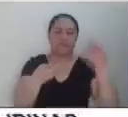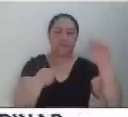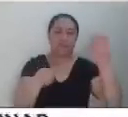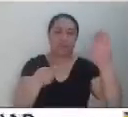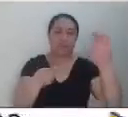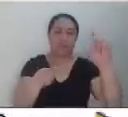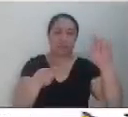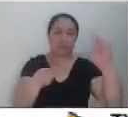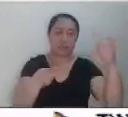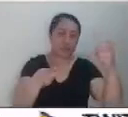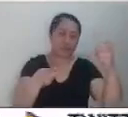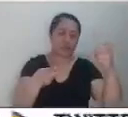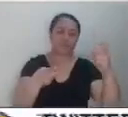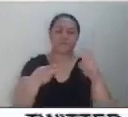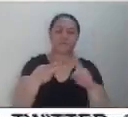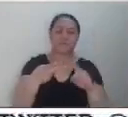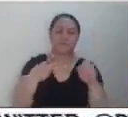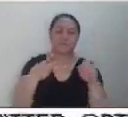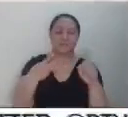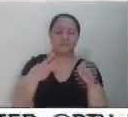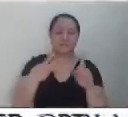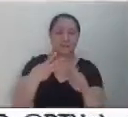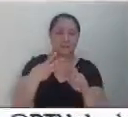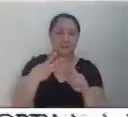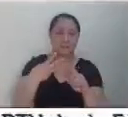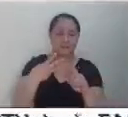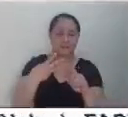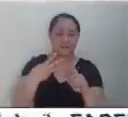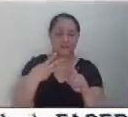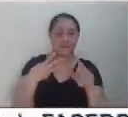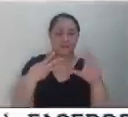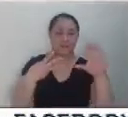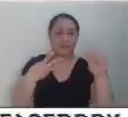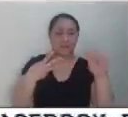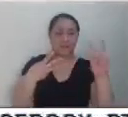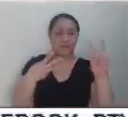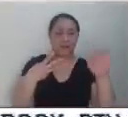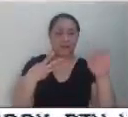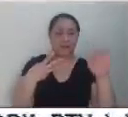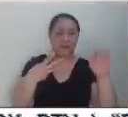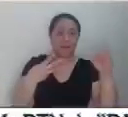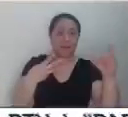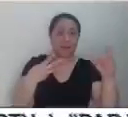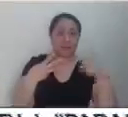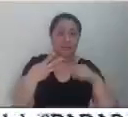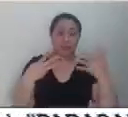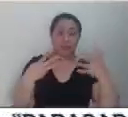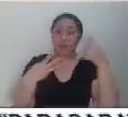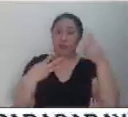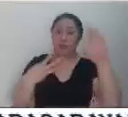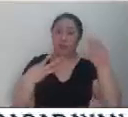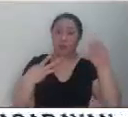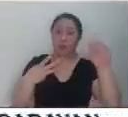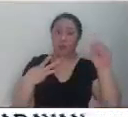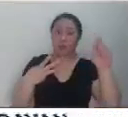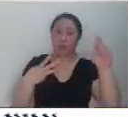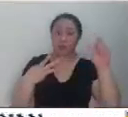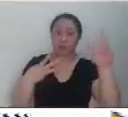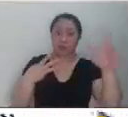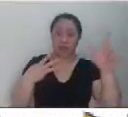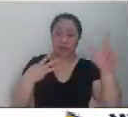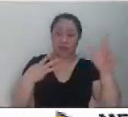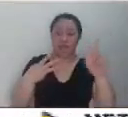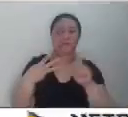papasok ko kayo doon na walang RFID, ano pong mangyayari sa isang motorista sa mga booth ninyo? Doon po natin